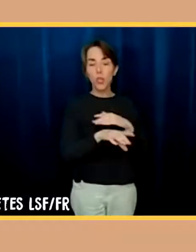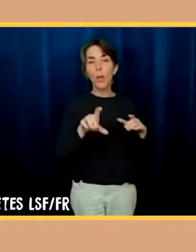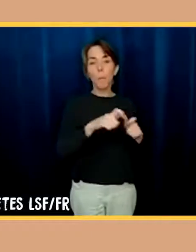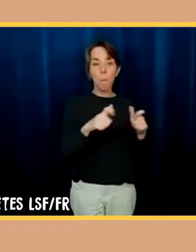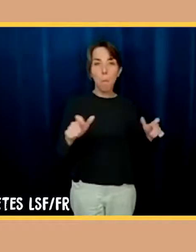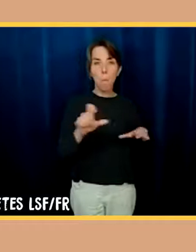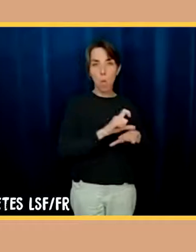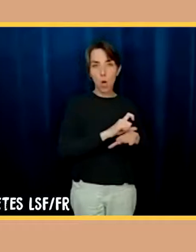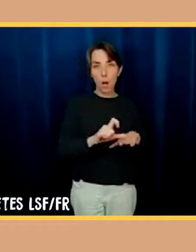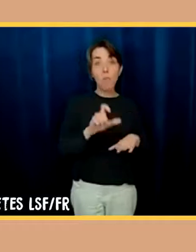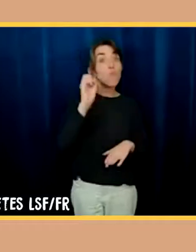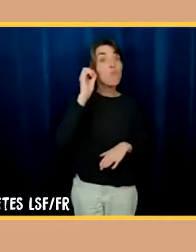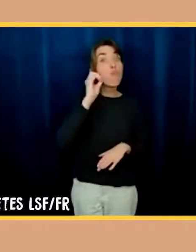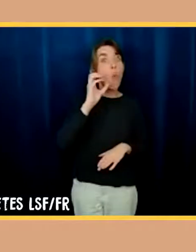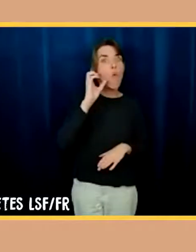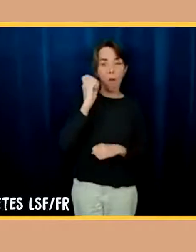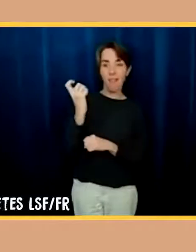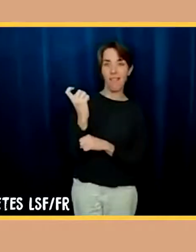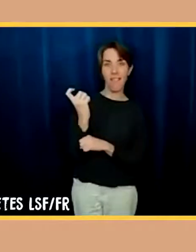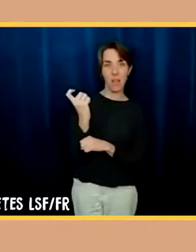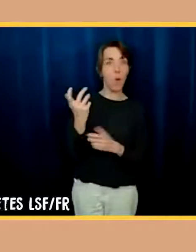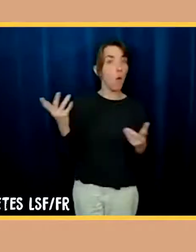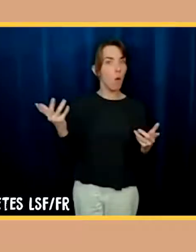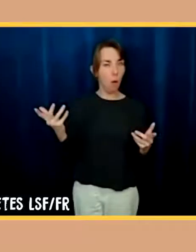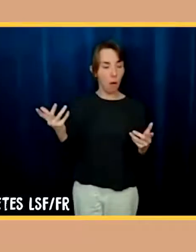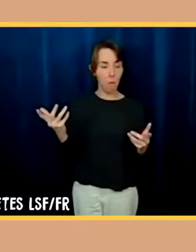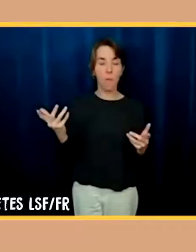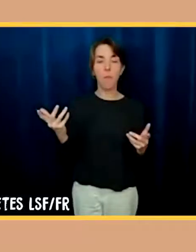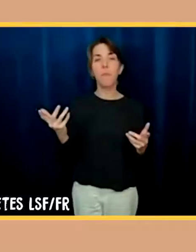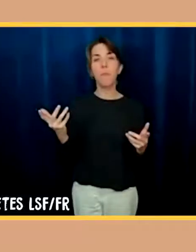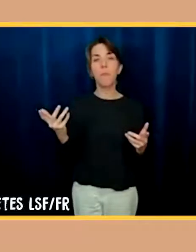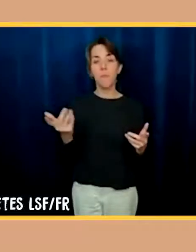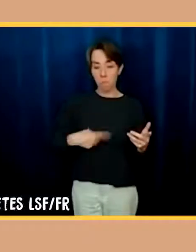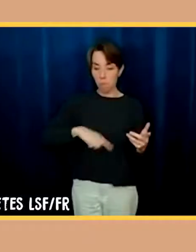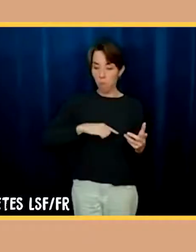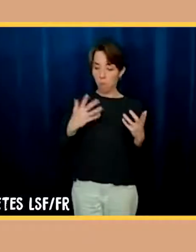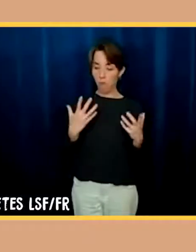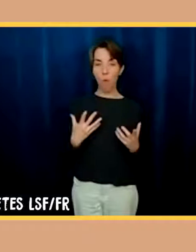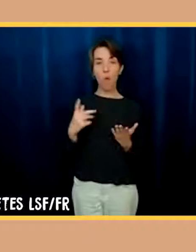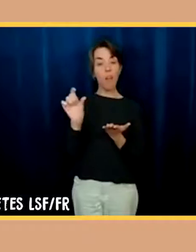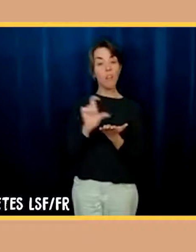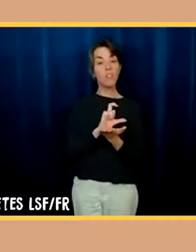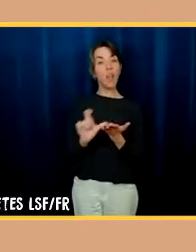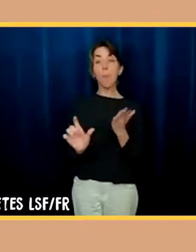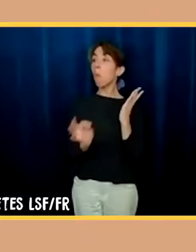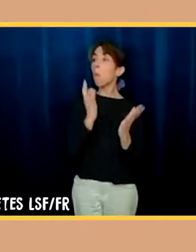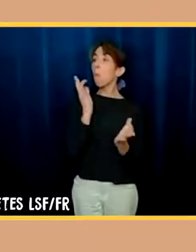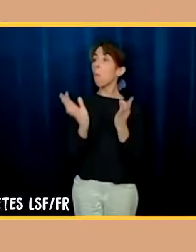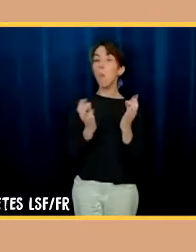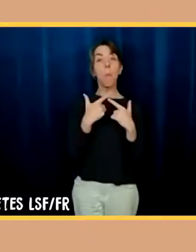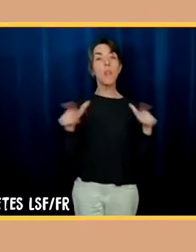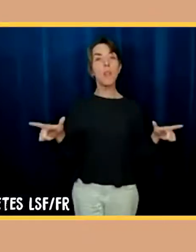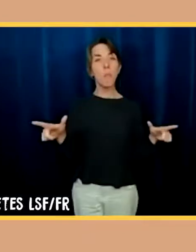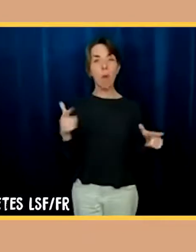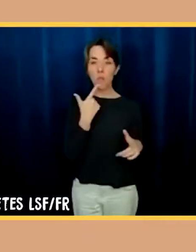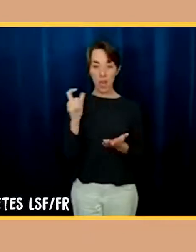dans les critiques négatives, c'est que finalement, on voudrait un islam à la carte. Qu'en fait, l'islam qu'on revendique, c'est